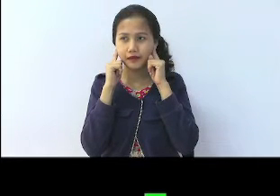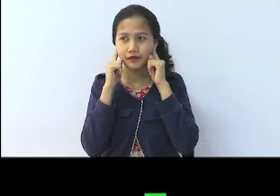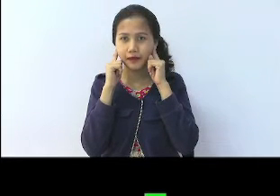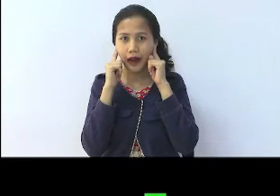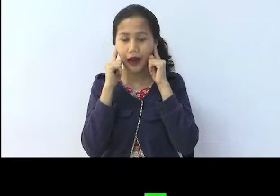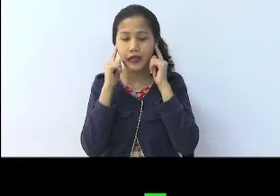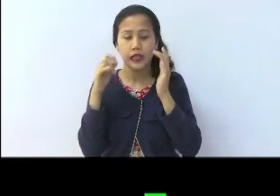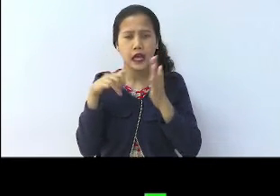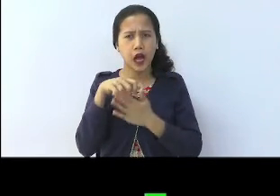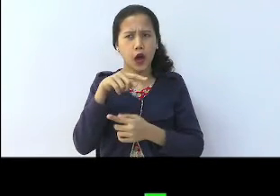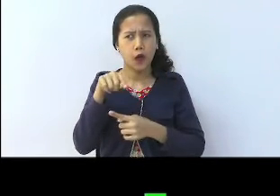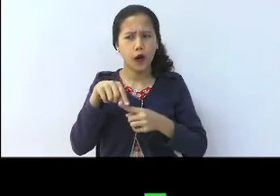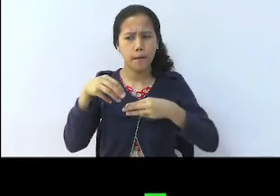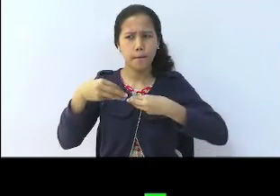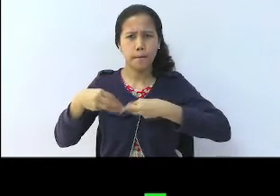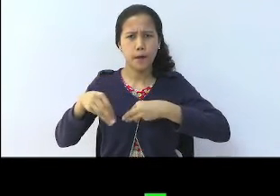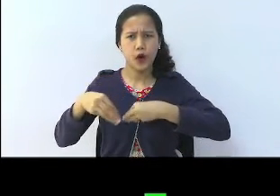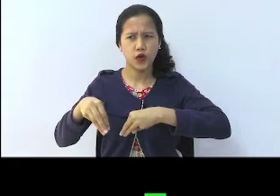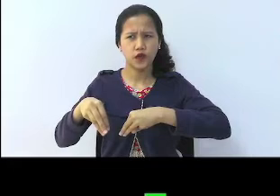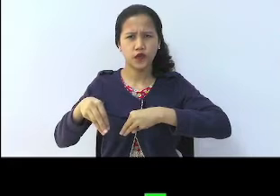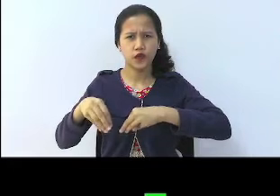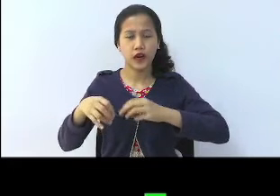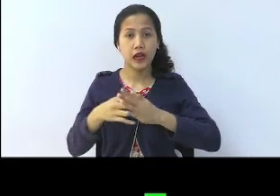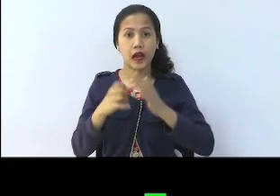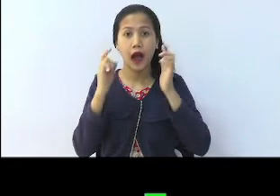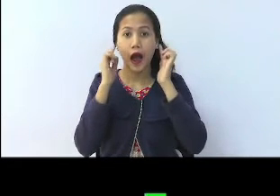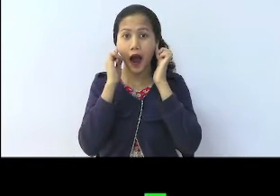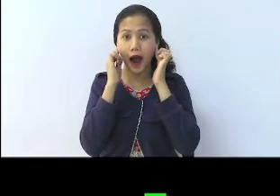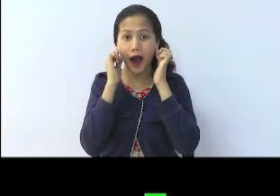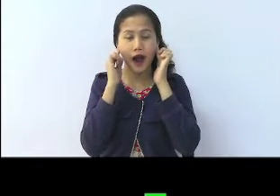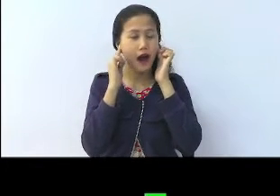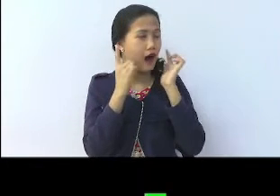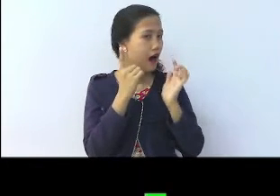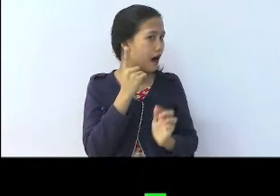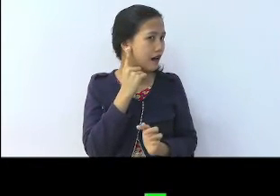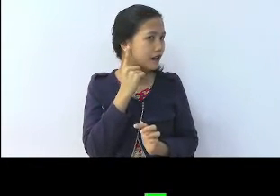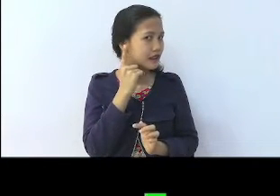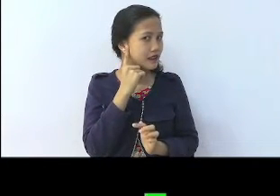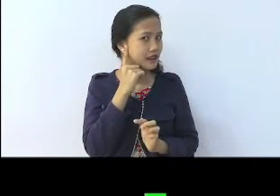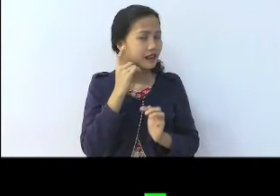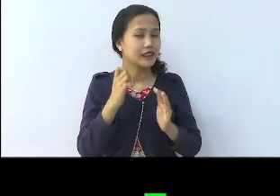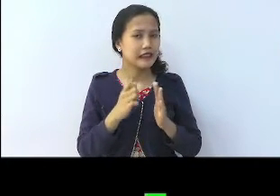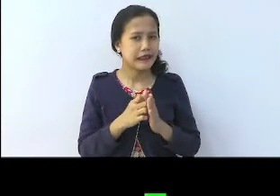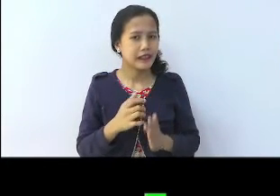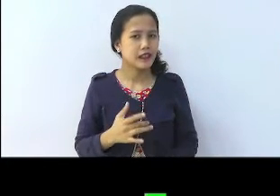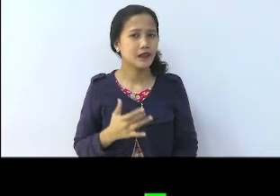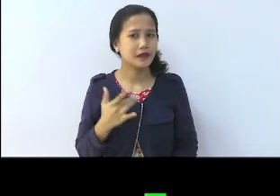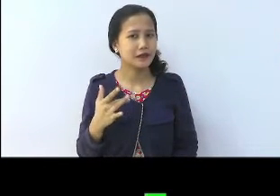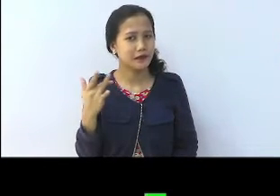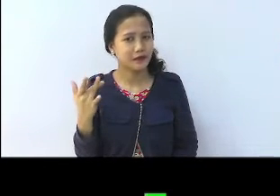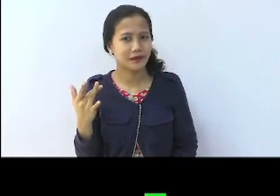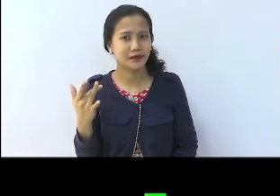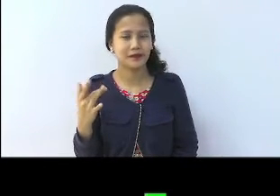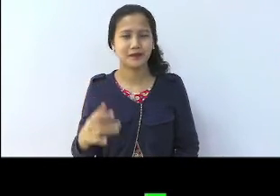Kapag habang binubuka natin ang ating bibig. Yan, try nyo pong